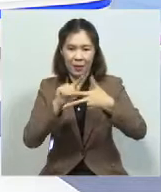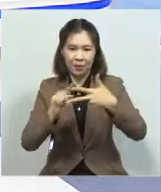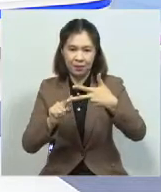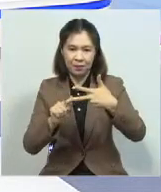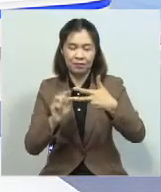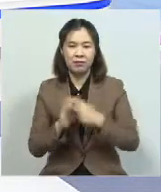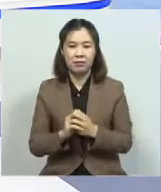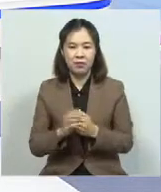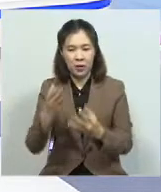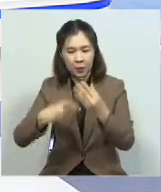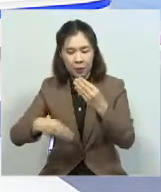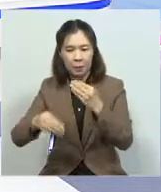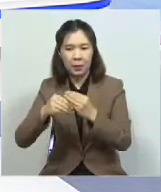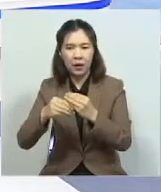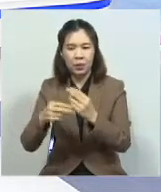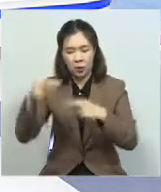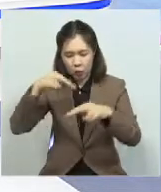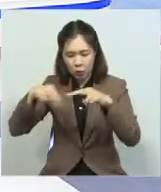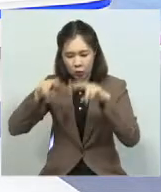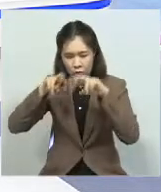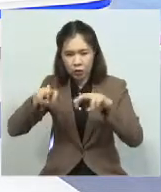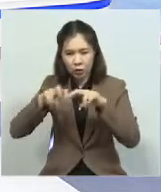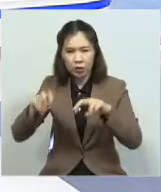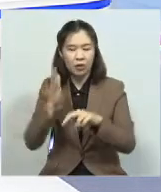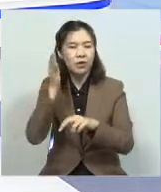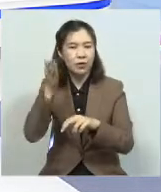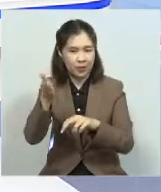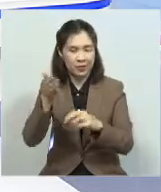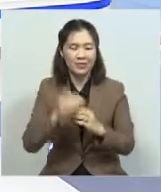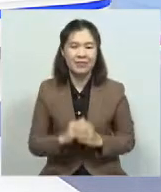ข้อหาอื่นๆเจ้าหน้าที่ก็จะตรวจสอบตามพยานหลักฐานที่จะปรากฏออกมานะคะ